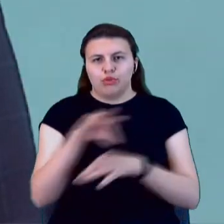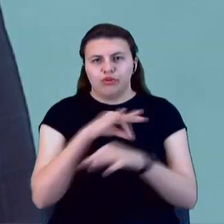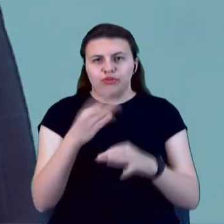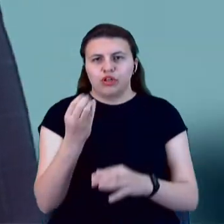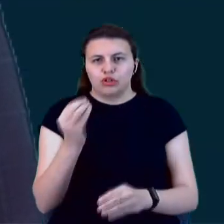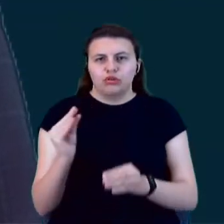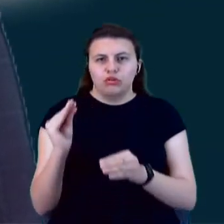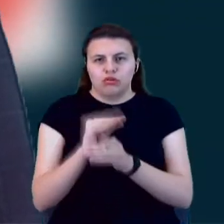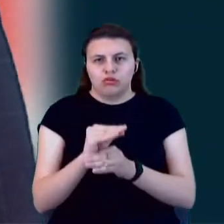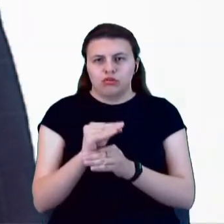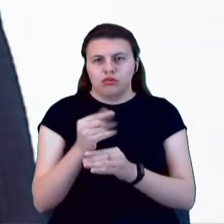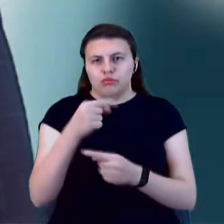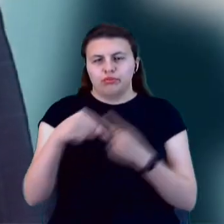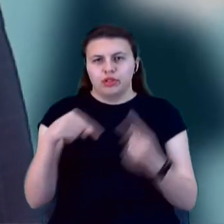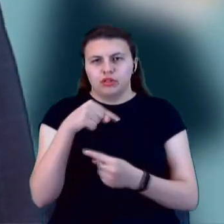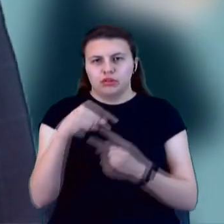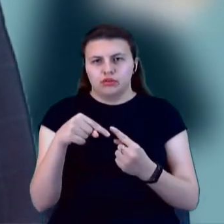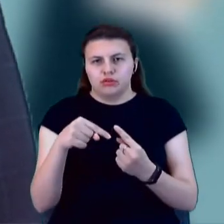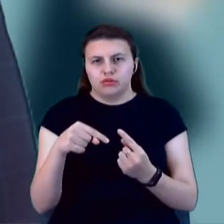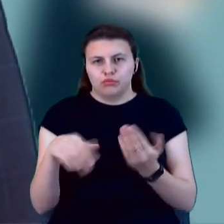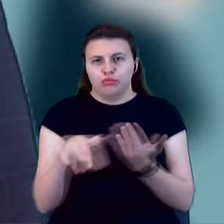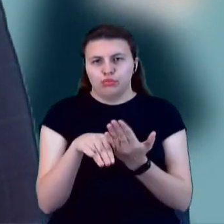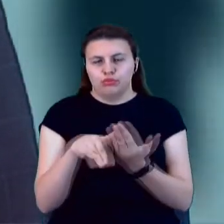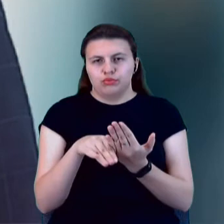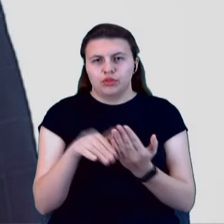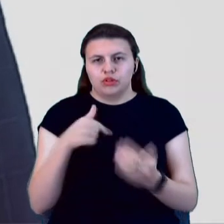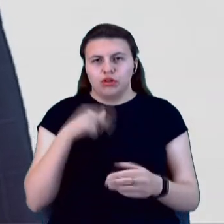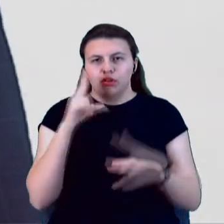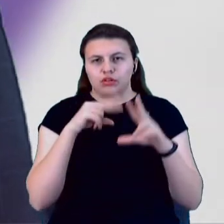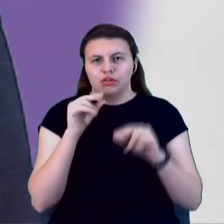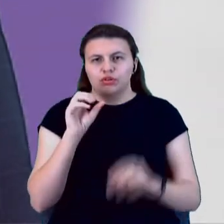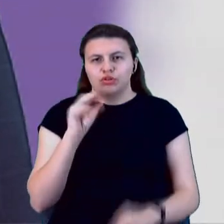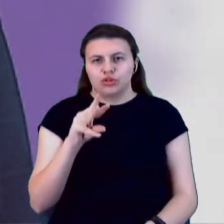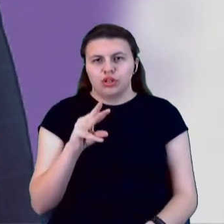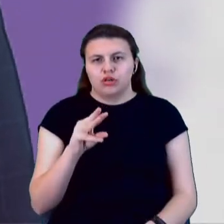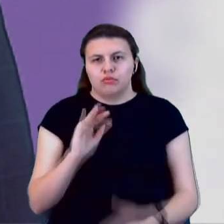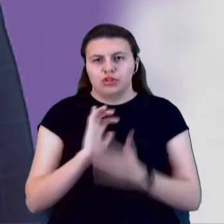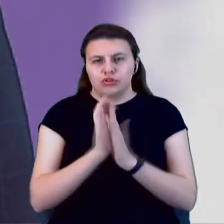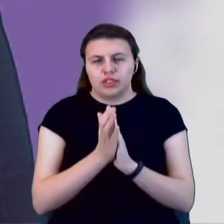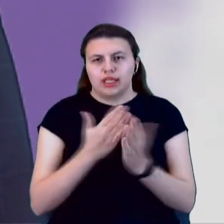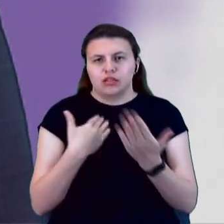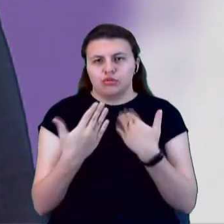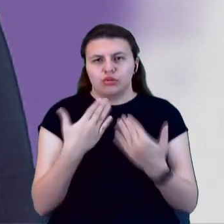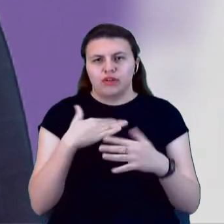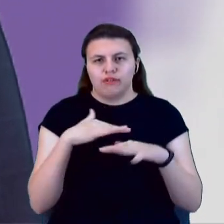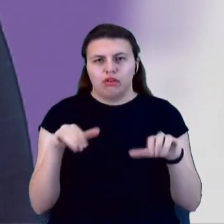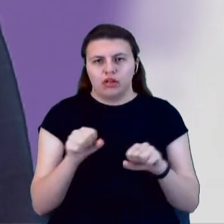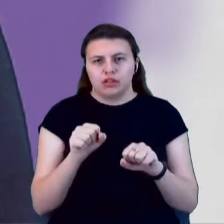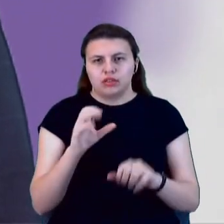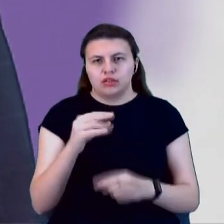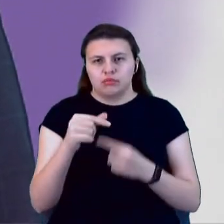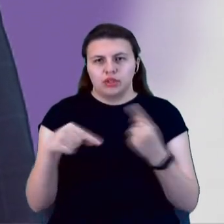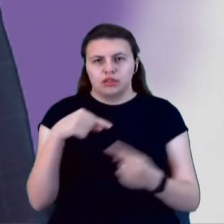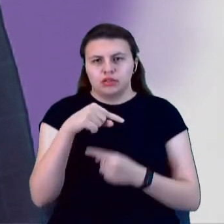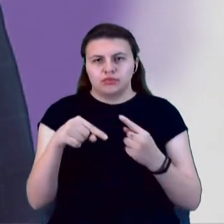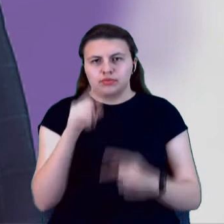и бизнес. Я считаю, что чем теснее сотрудничество власти с бизнесом, с